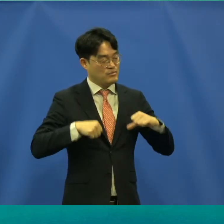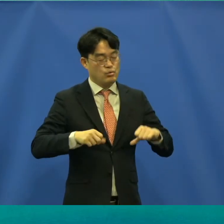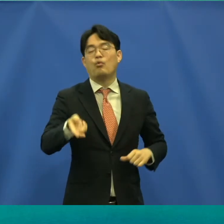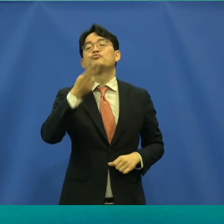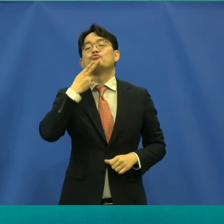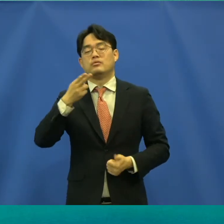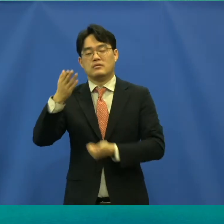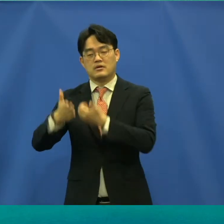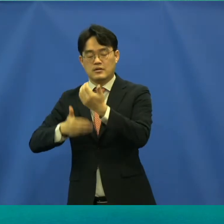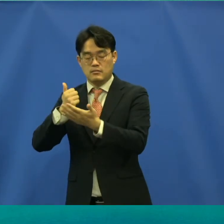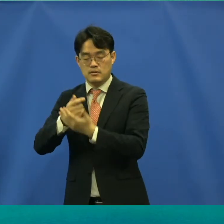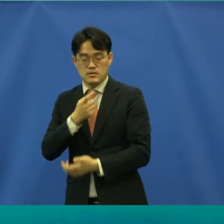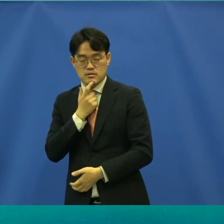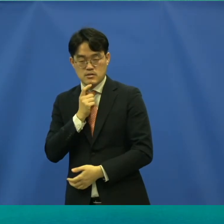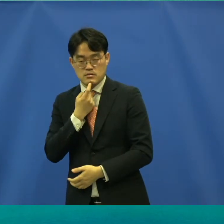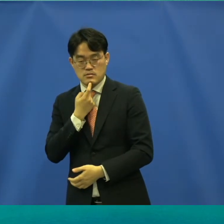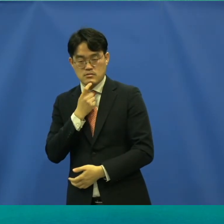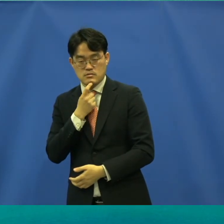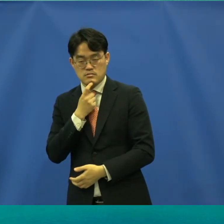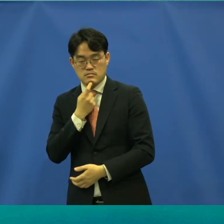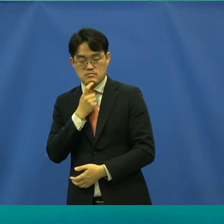하나님은 신중하게 선택하십니다.